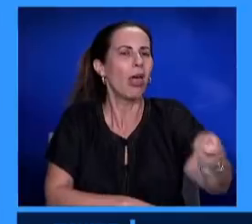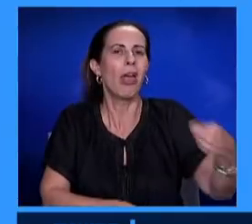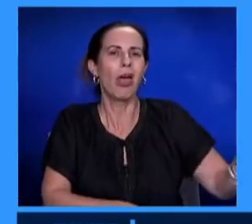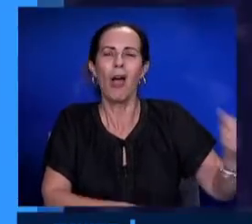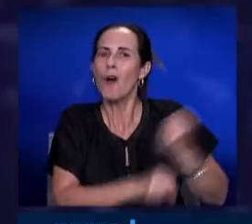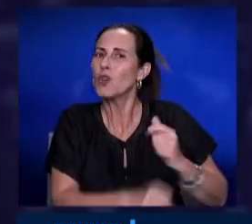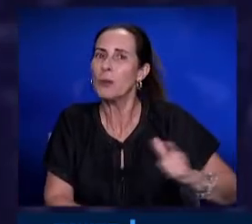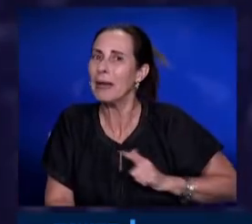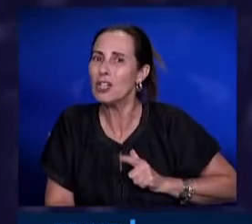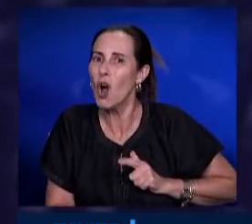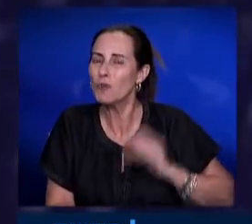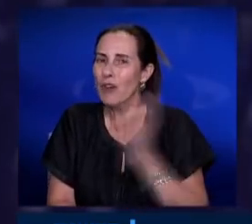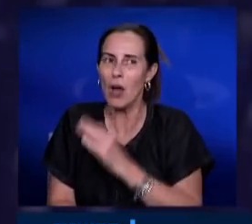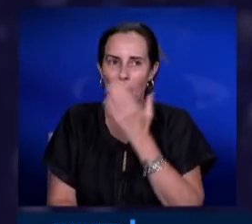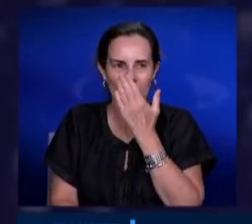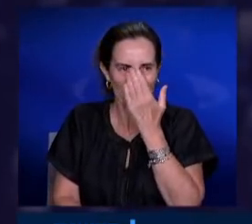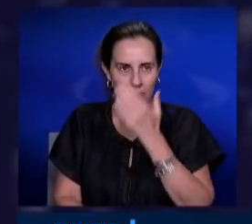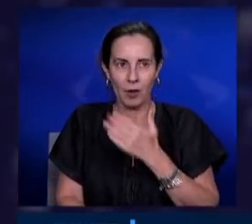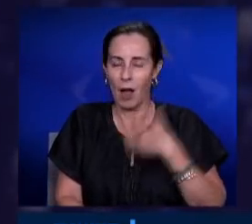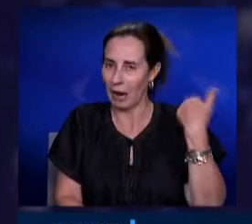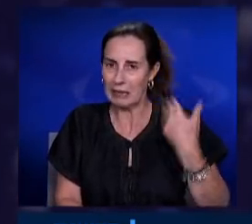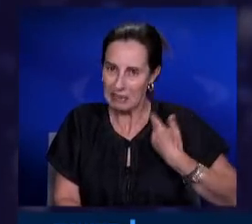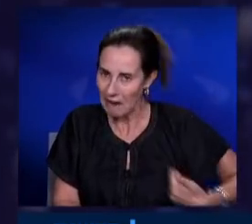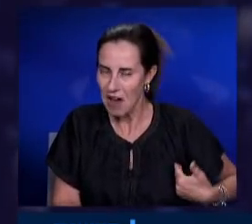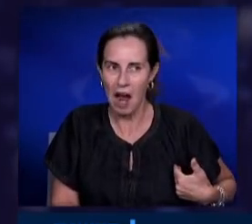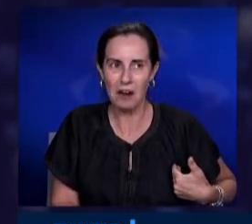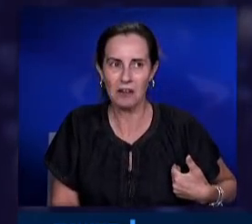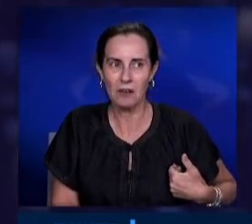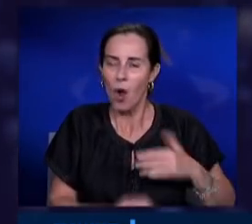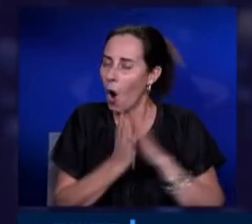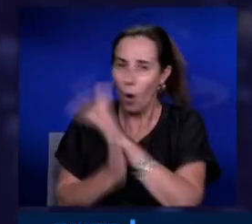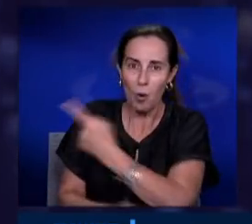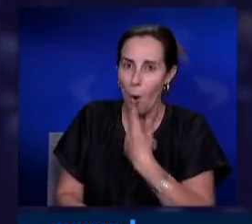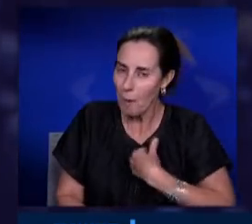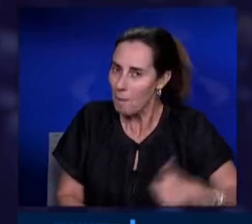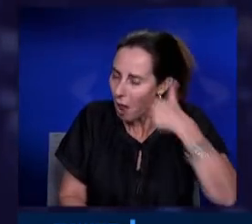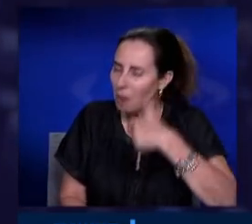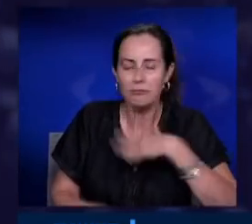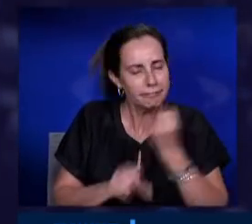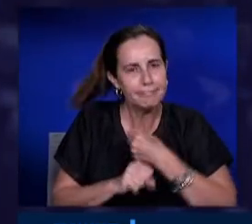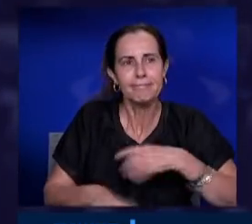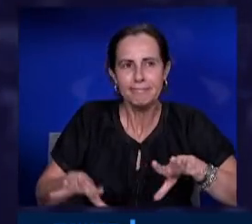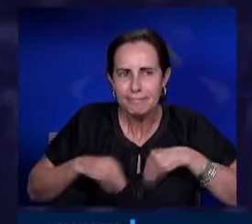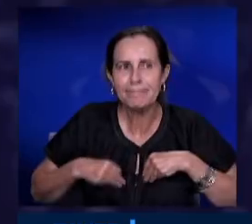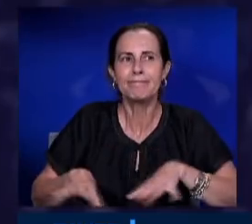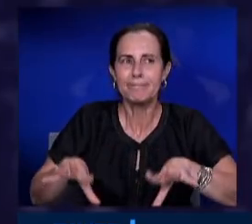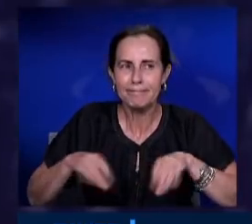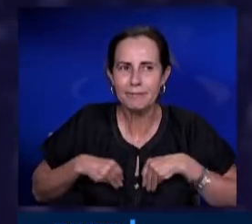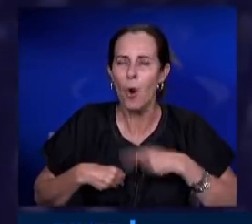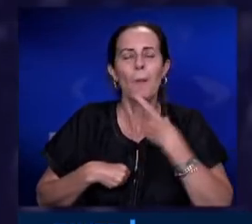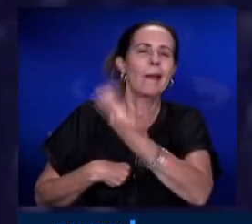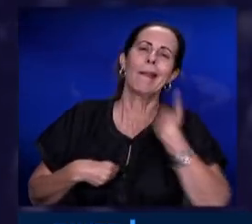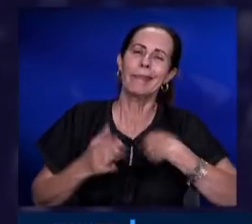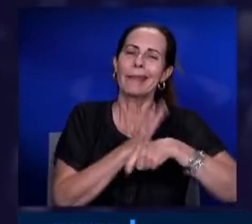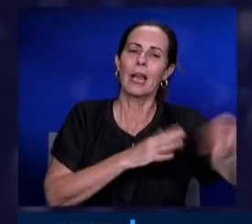בזמן העבודה. אני הייתי נבוק, וכל מה שהוא מבקש ממני, הוא היה מבקש ממני פתאום לסדר אותו, את